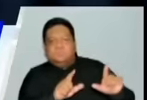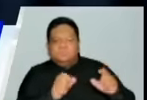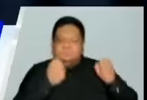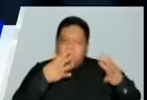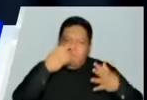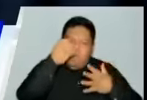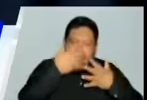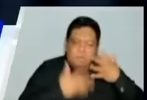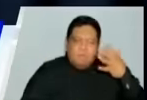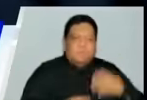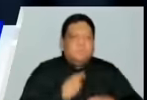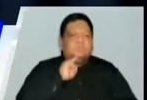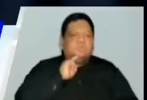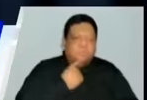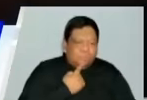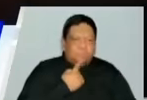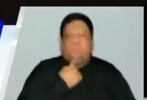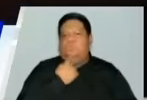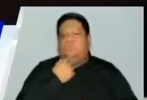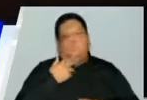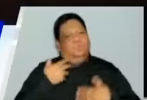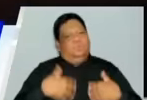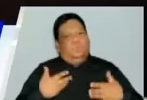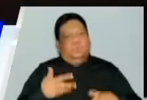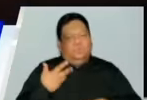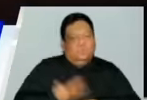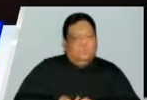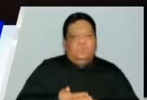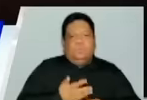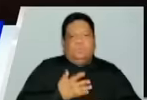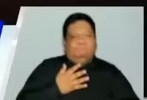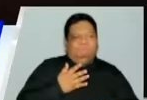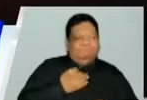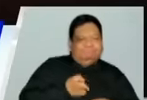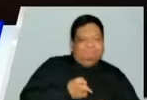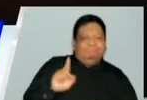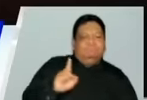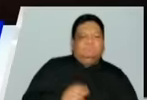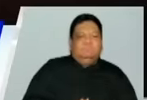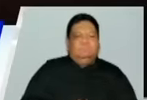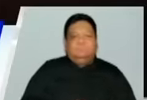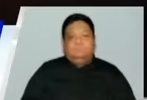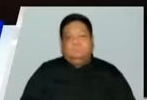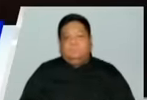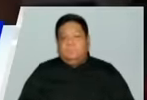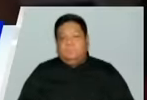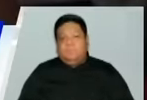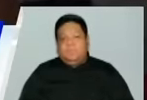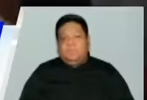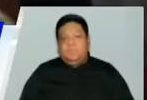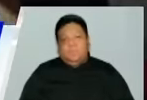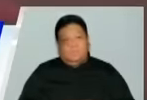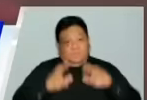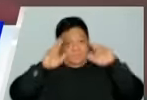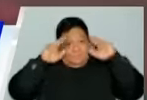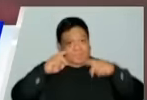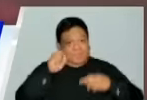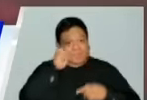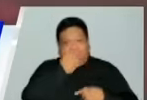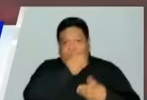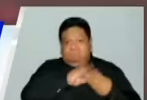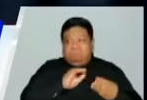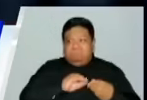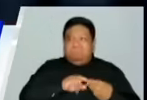at mabibigat na offenses? Sinagot niya rin ang mga pahayag ni VP Sara na politika lang ang mga pagdinig ng Senado